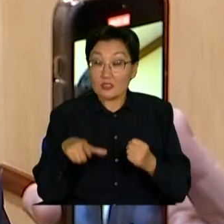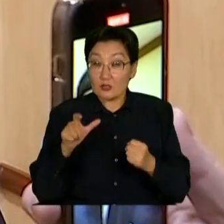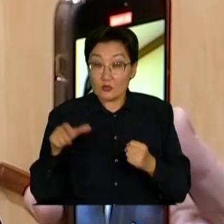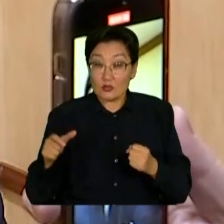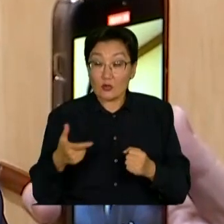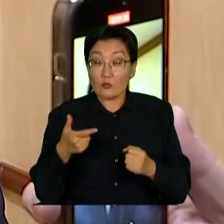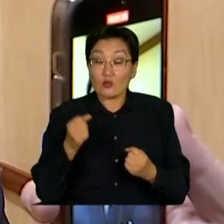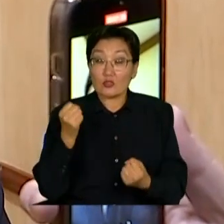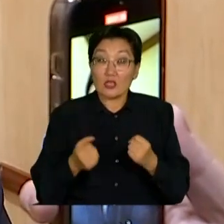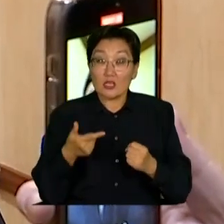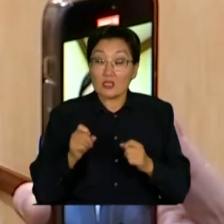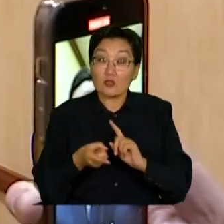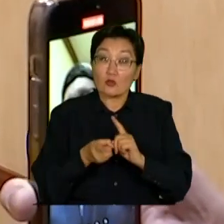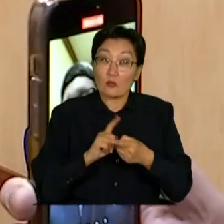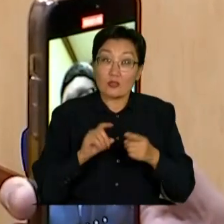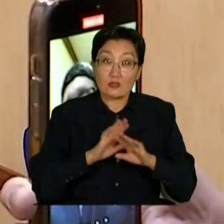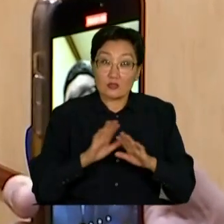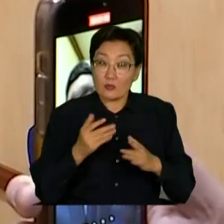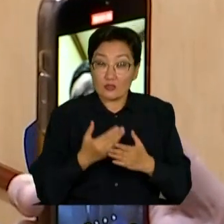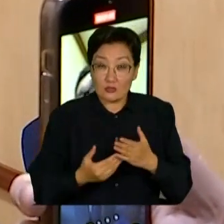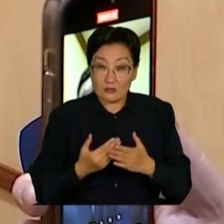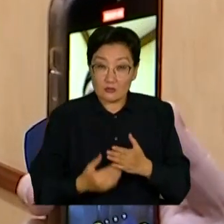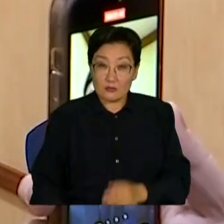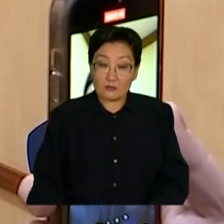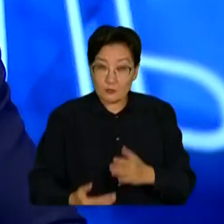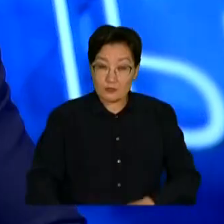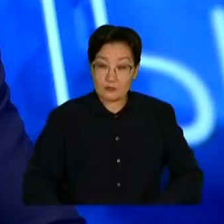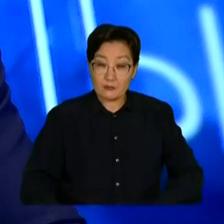жүргізушілеріне көліктерін сұйытылған газға ауыстырмауға кеңес береміз.